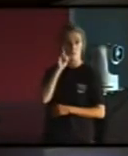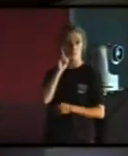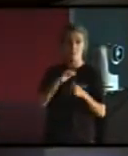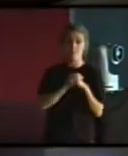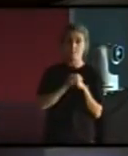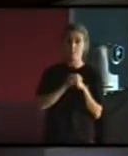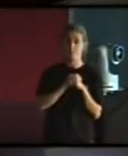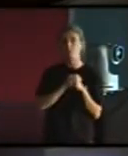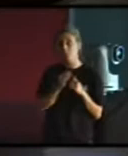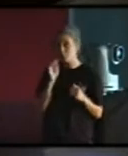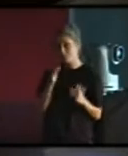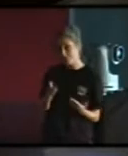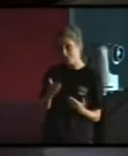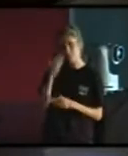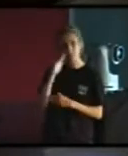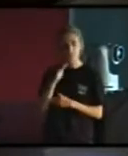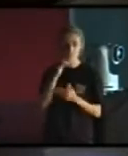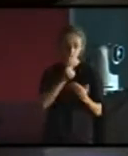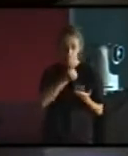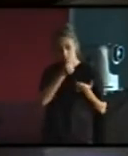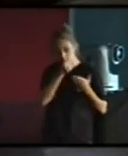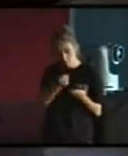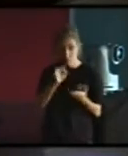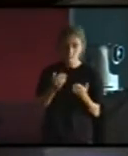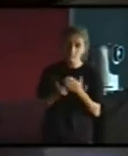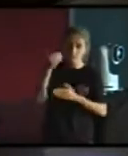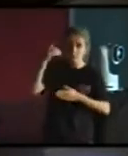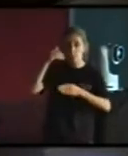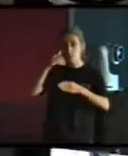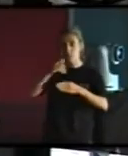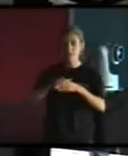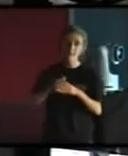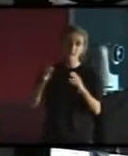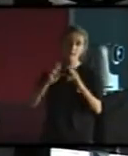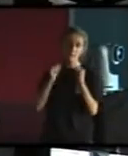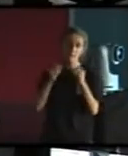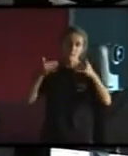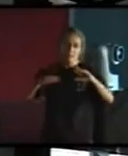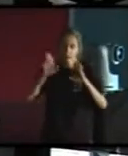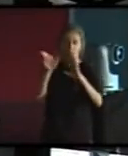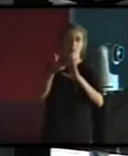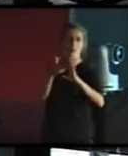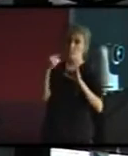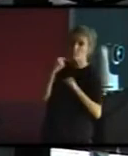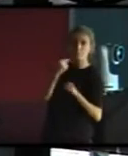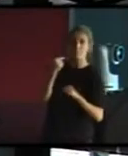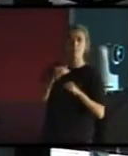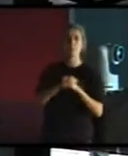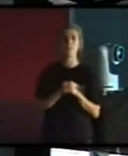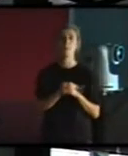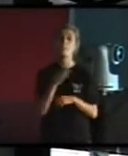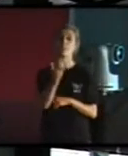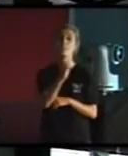d'une part patrimoniales et des raisons comme tout ce qui a été évoqué aujourd'hui de mise aux normes, etc. Je crois qu'Olivier connaît très bien le sujet puisque lui, il est intervenu